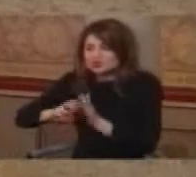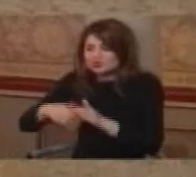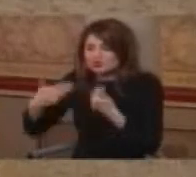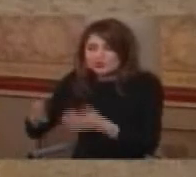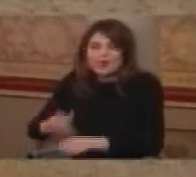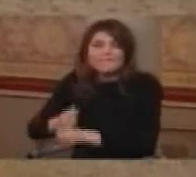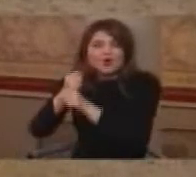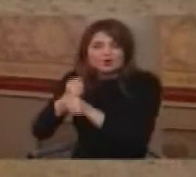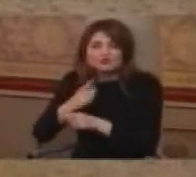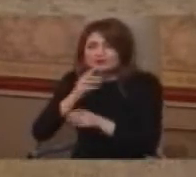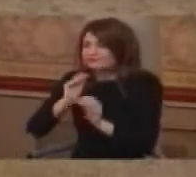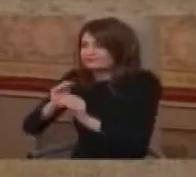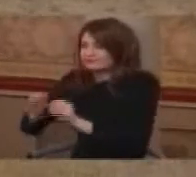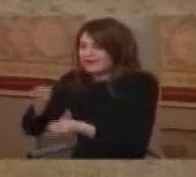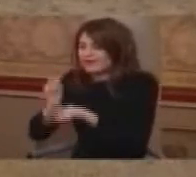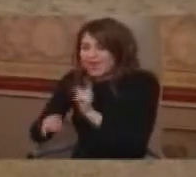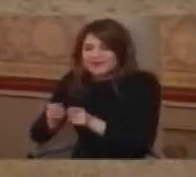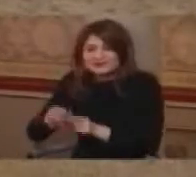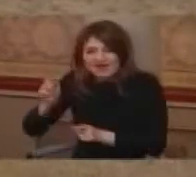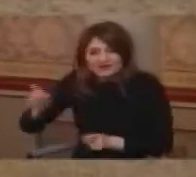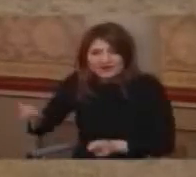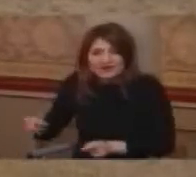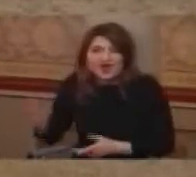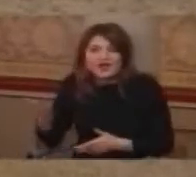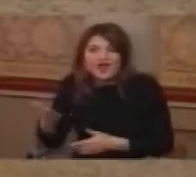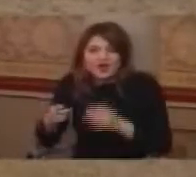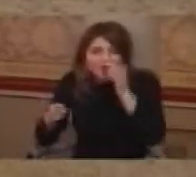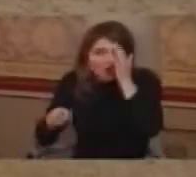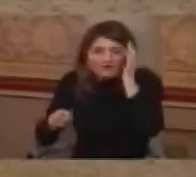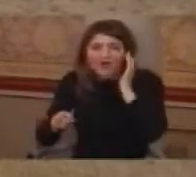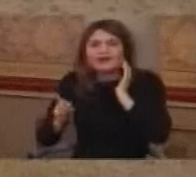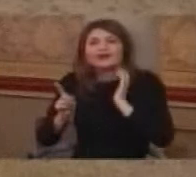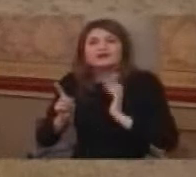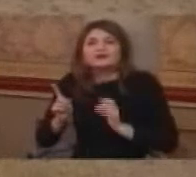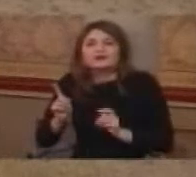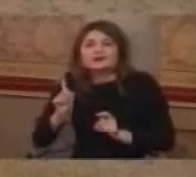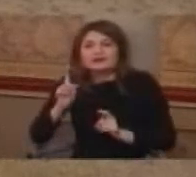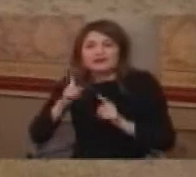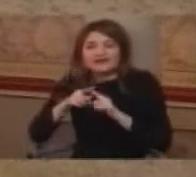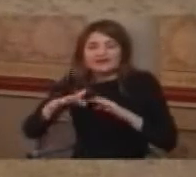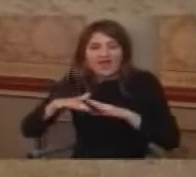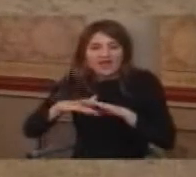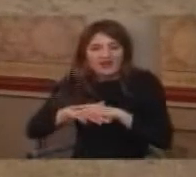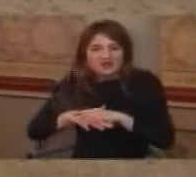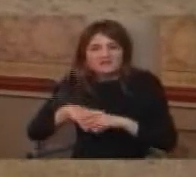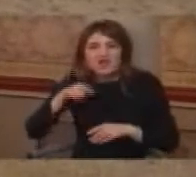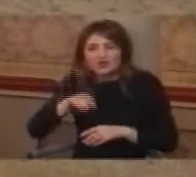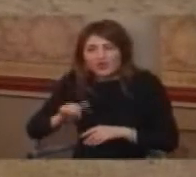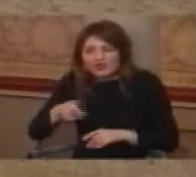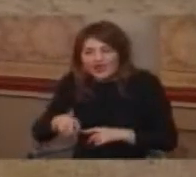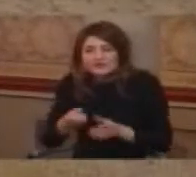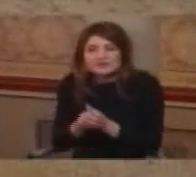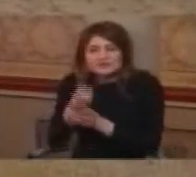educiranost nastavnika upravo kako bi tu integraciju, a integracija je ona koja se stvara za